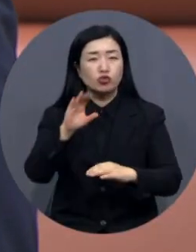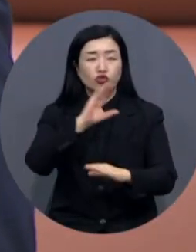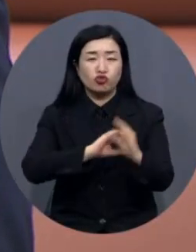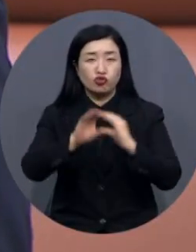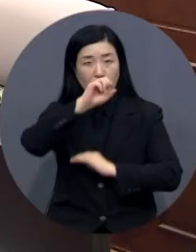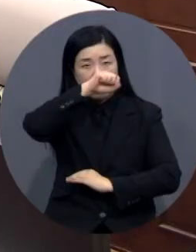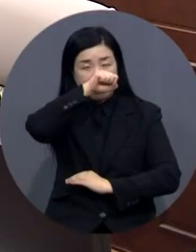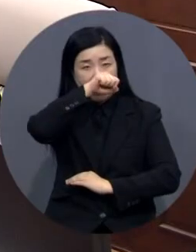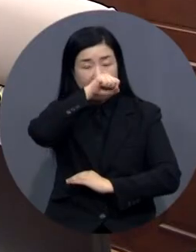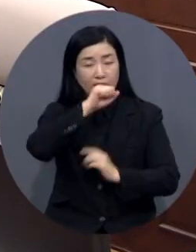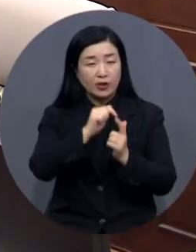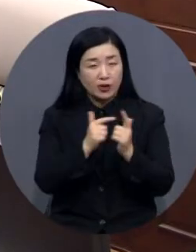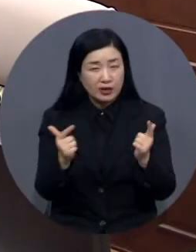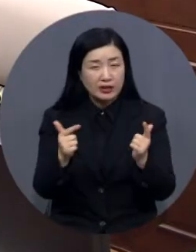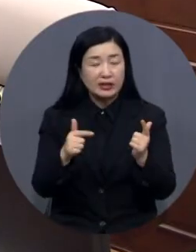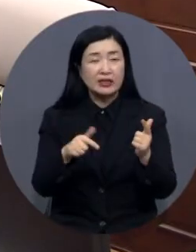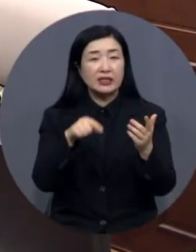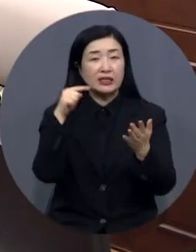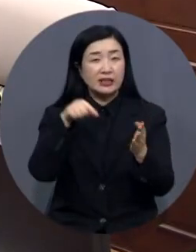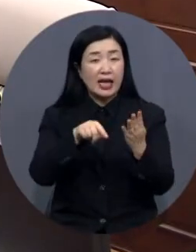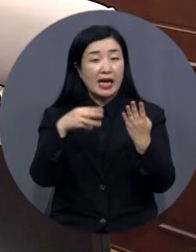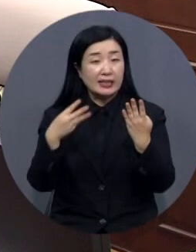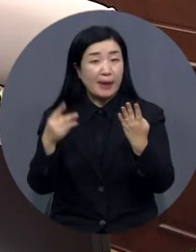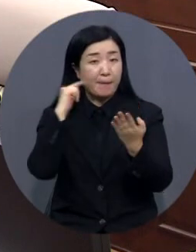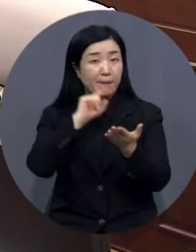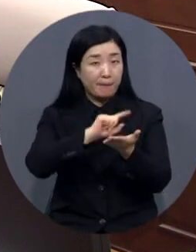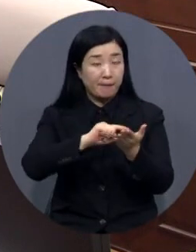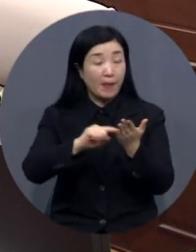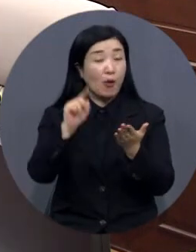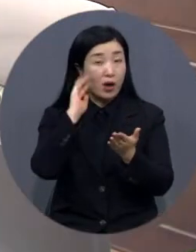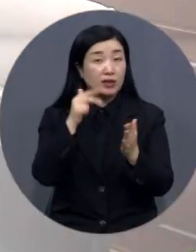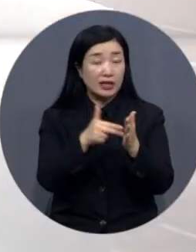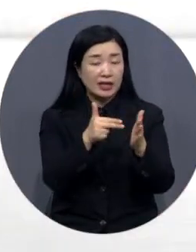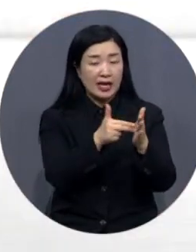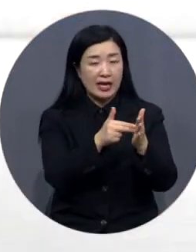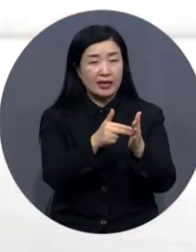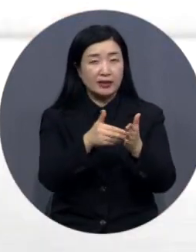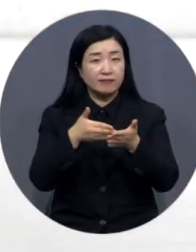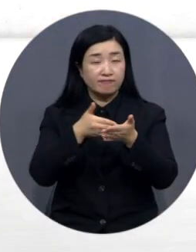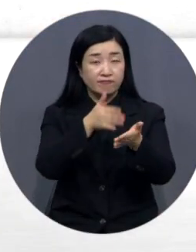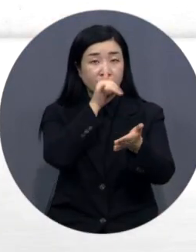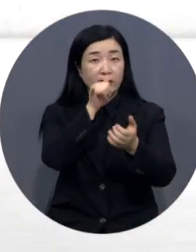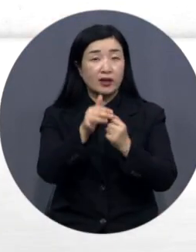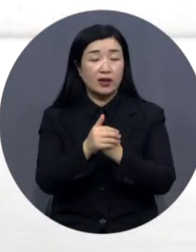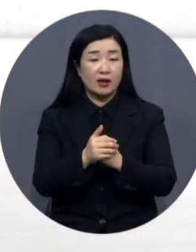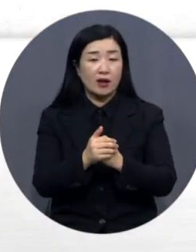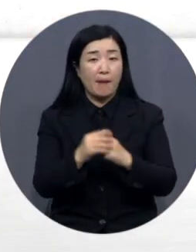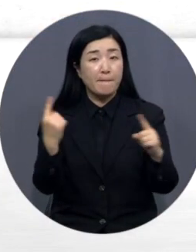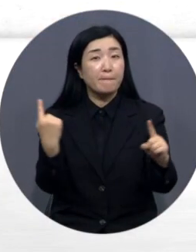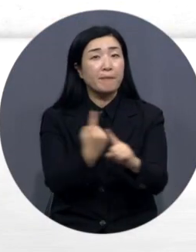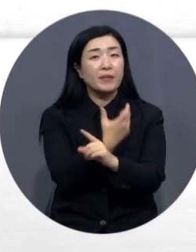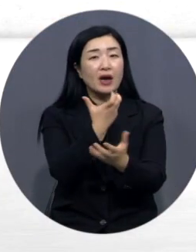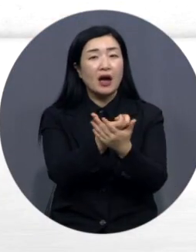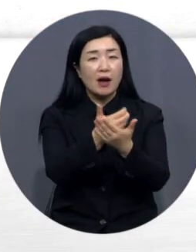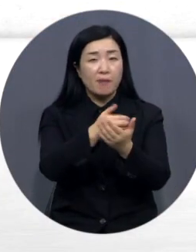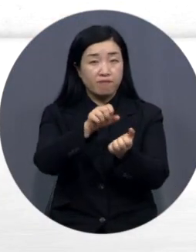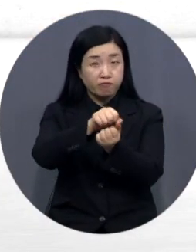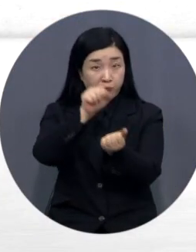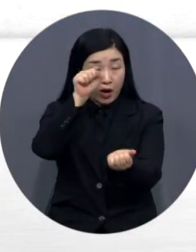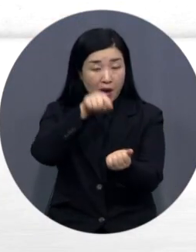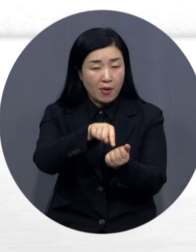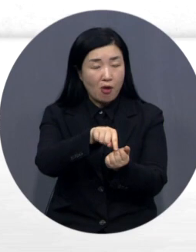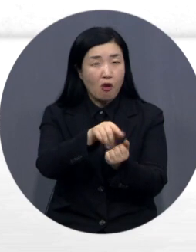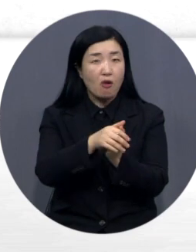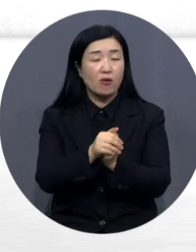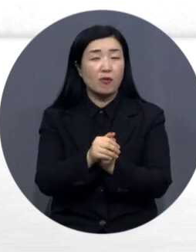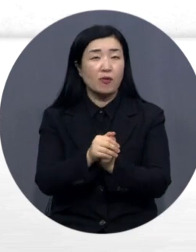등과 함께 4.3 평화재단 조례 개정안을 제출했습니다. 개정안에 따르면 4.3 평화재단